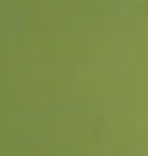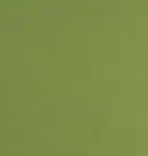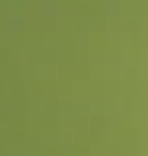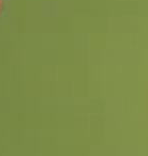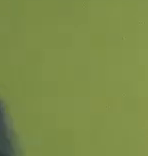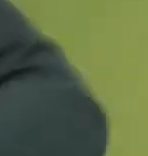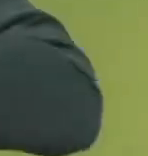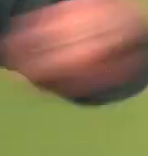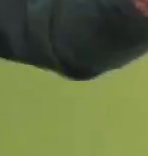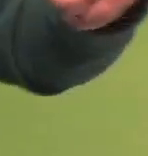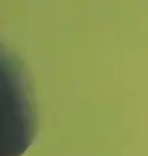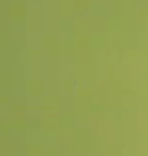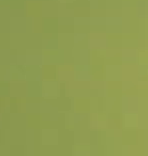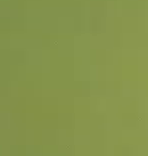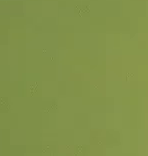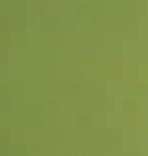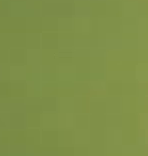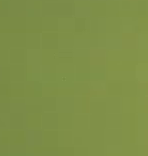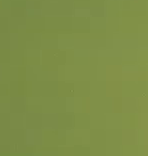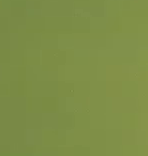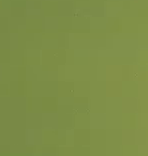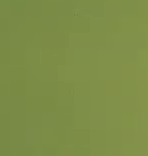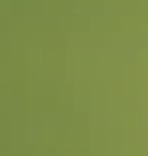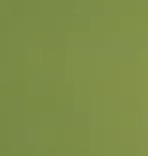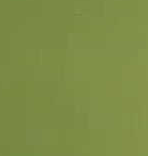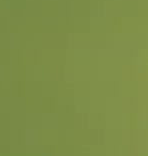ganz viele Menschen, Minderheiten haben Probleme. Das ist